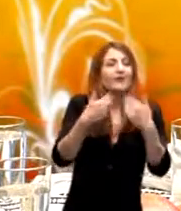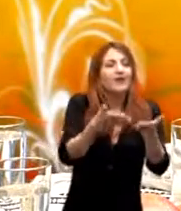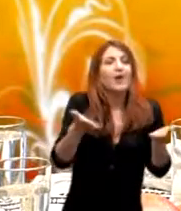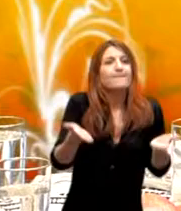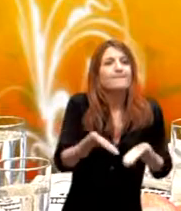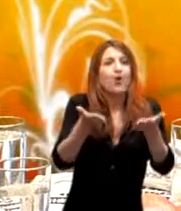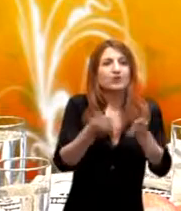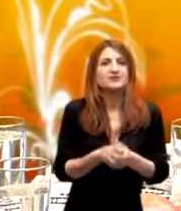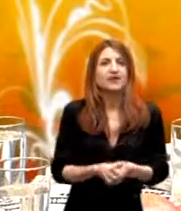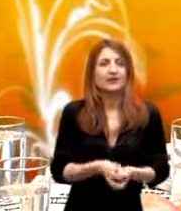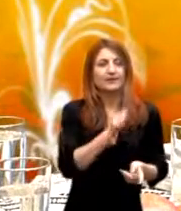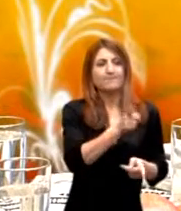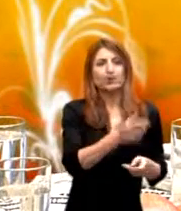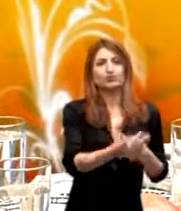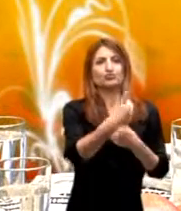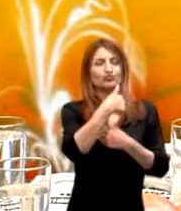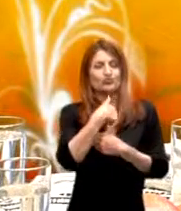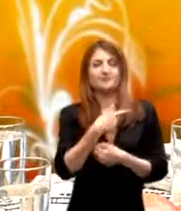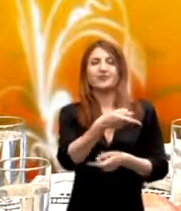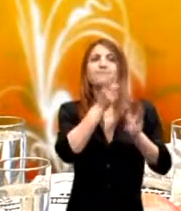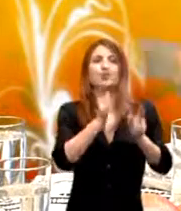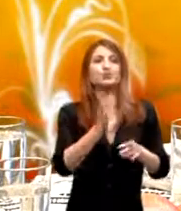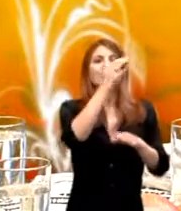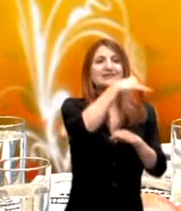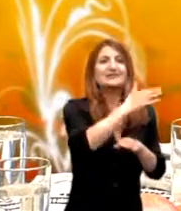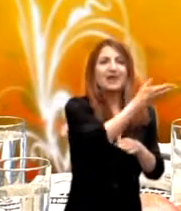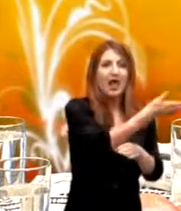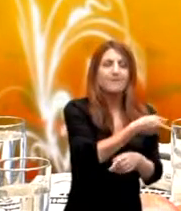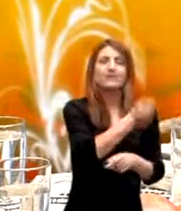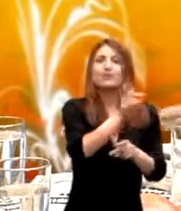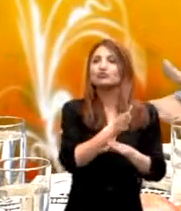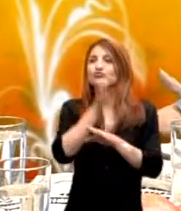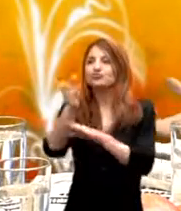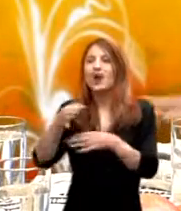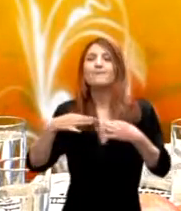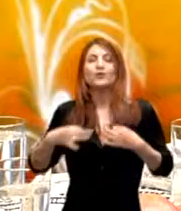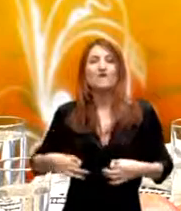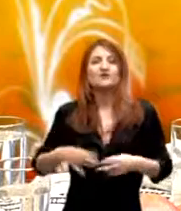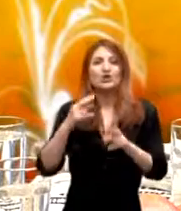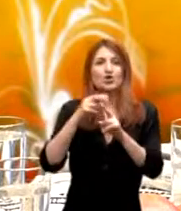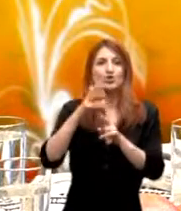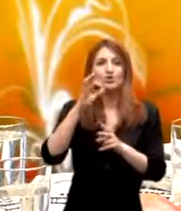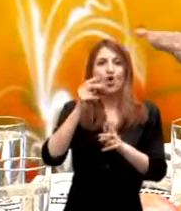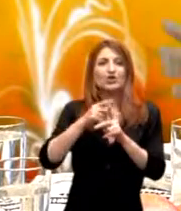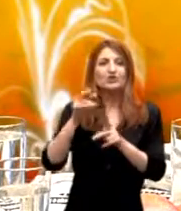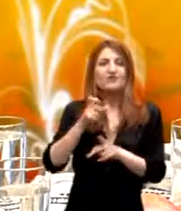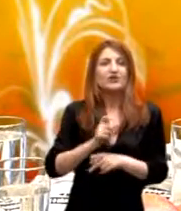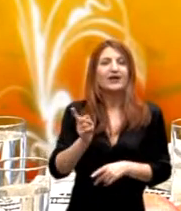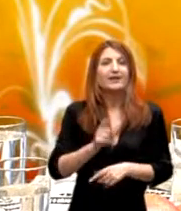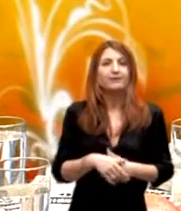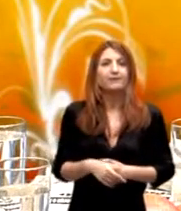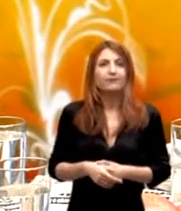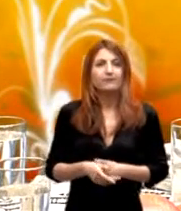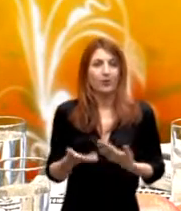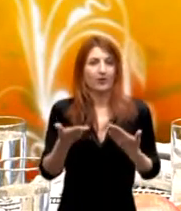moraš ići k meni, na Sljeme, profesoru Đorđeviću, da ti da poticaj. Ne, ti ga trebaš svaki dan imati. Jel